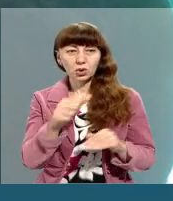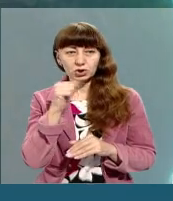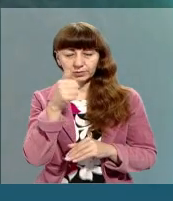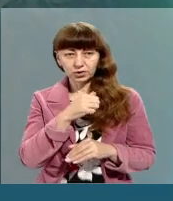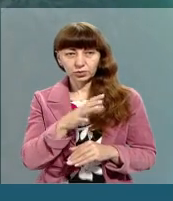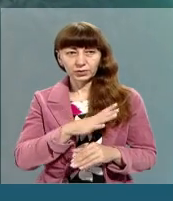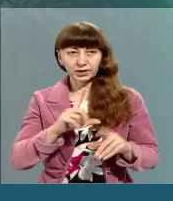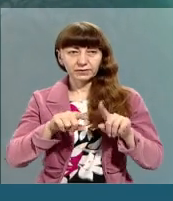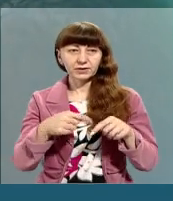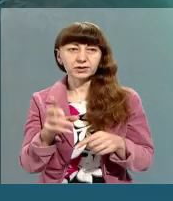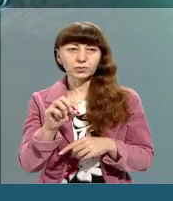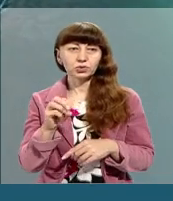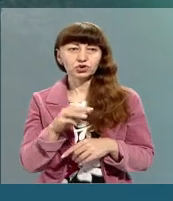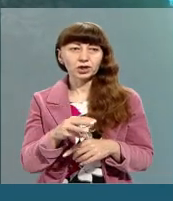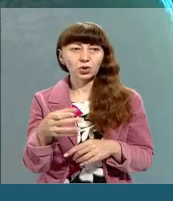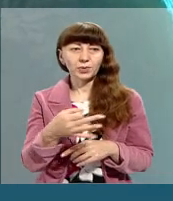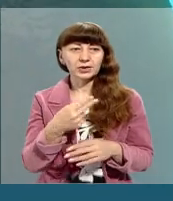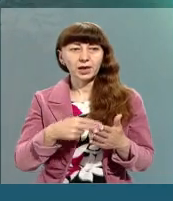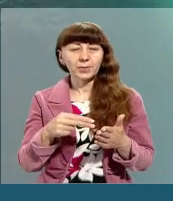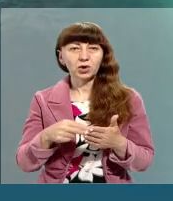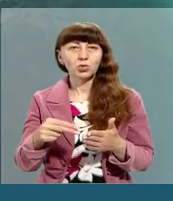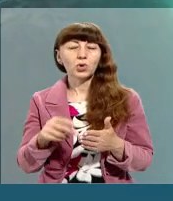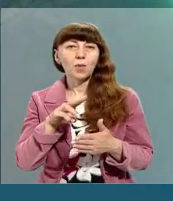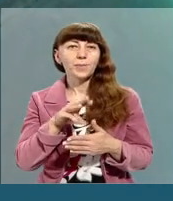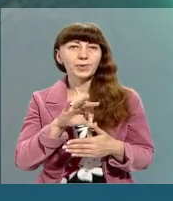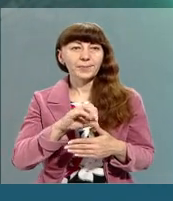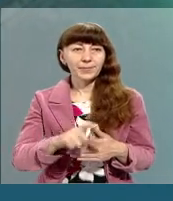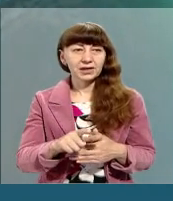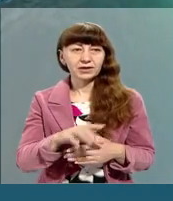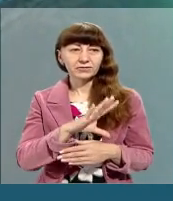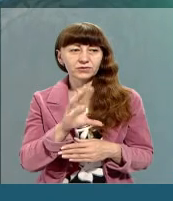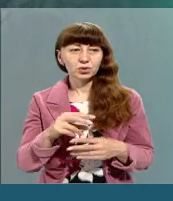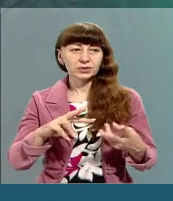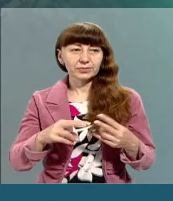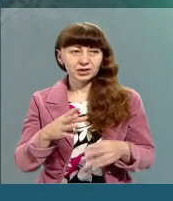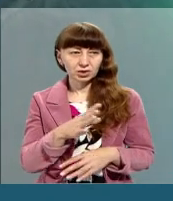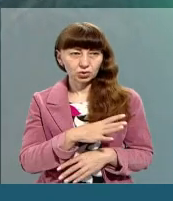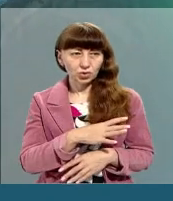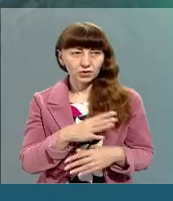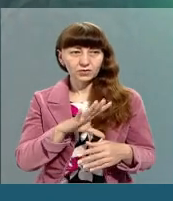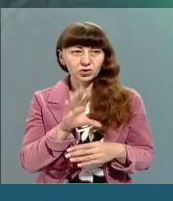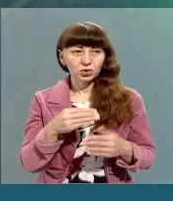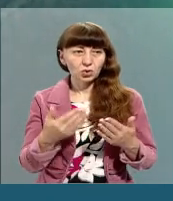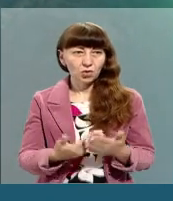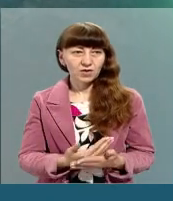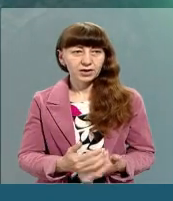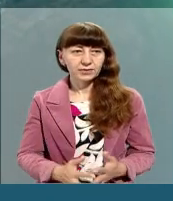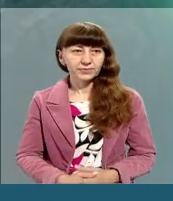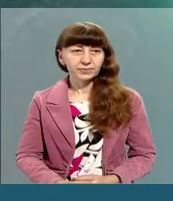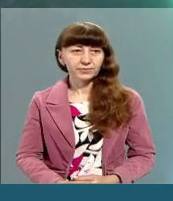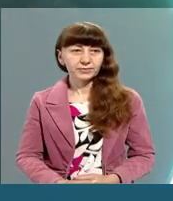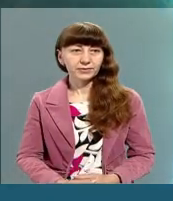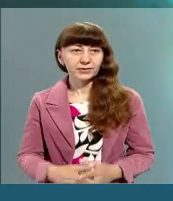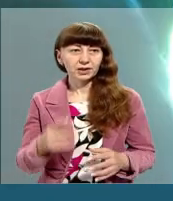были выделены потом из бюджета областного на приобретение мебели, постельного. Все заменено, все новое. Вот, так